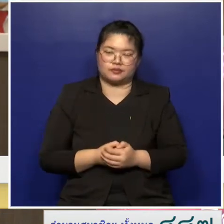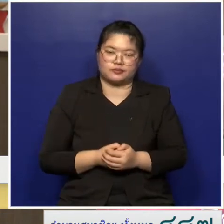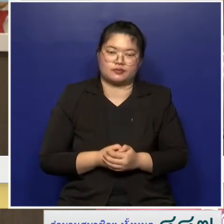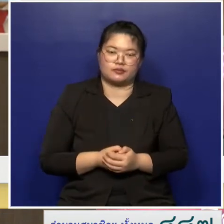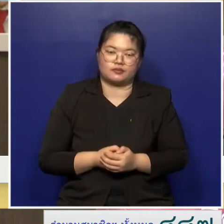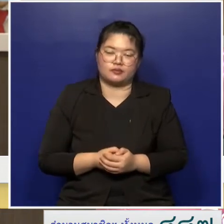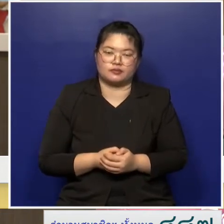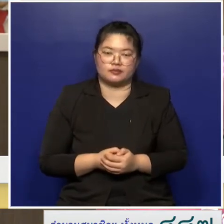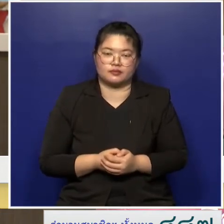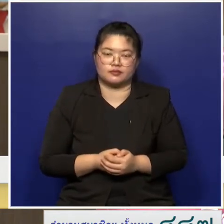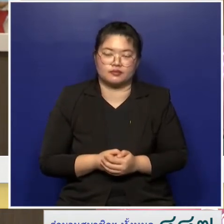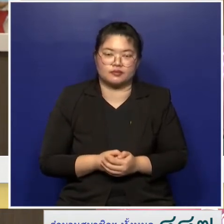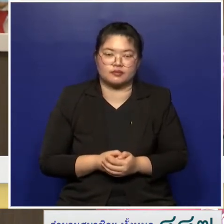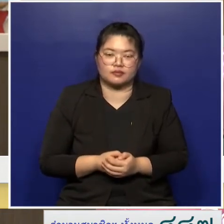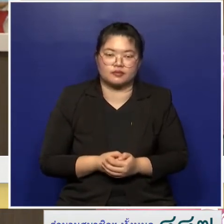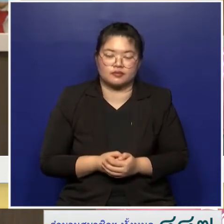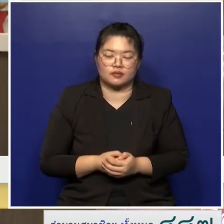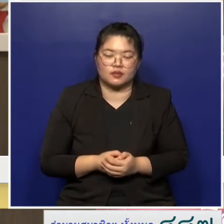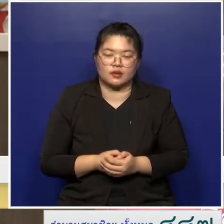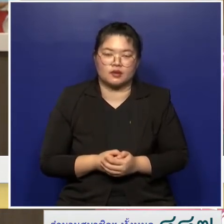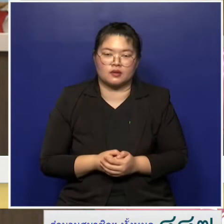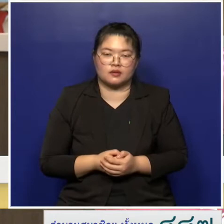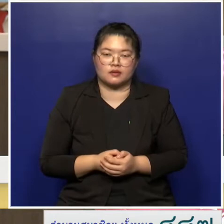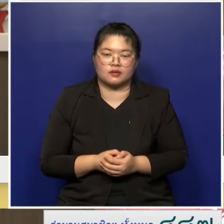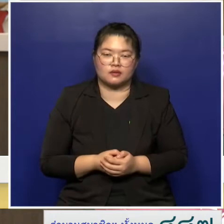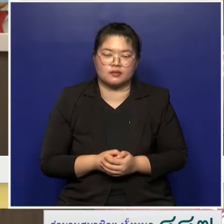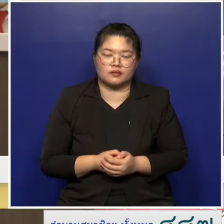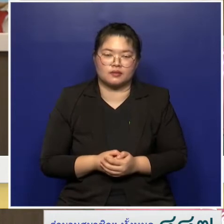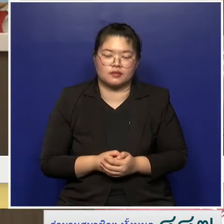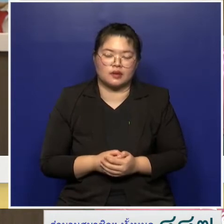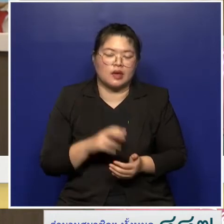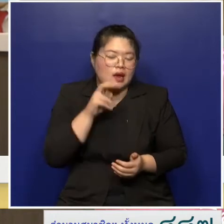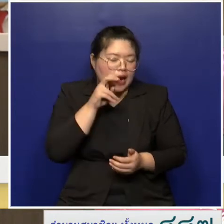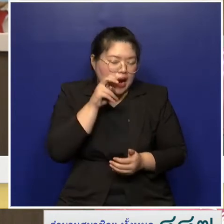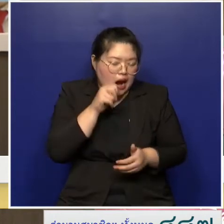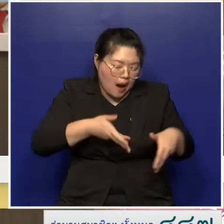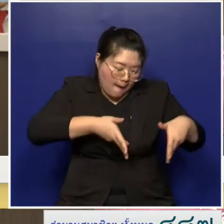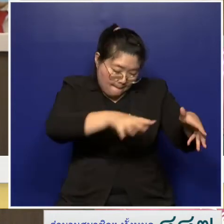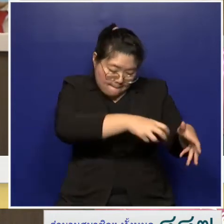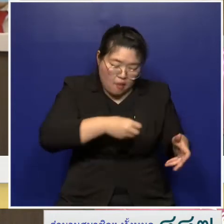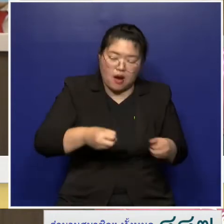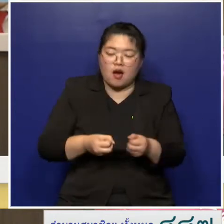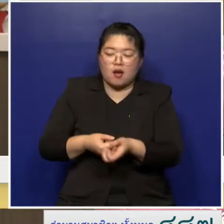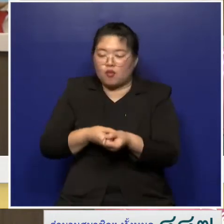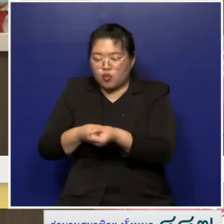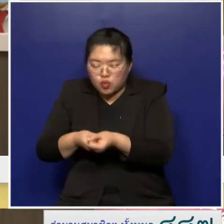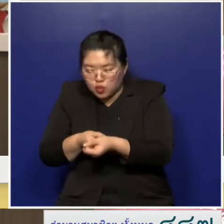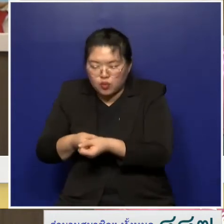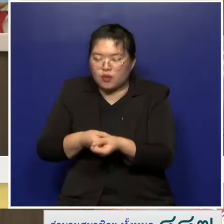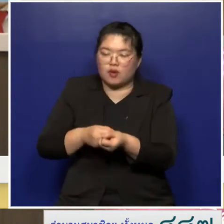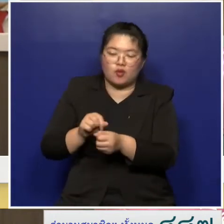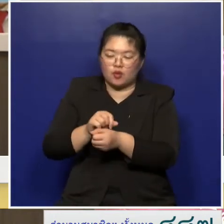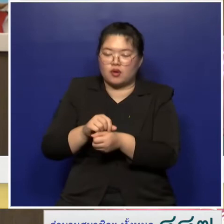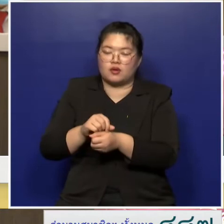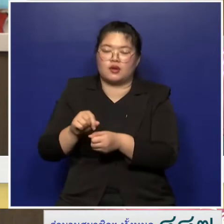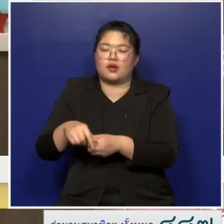รไปลดน้ำ ไม่ผลไม่ดอกจะเกิดความเฉียหายแลอาชีพเขศร์ตะคร